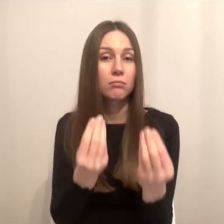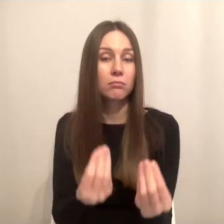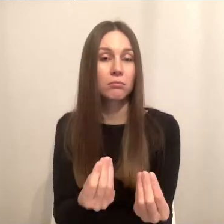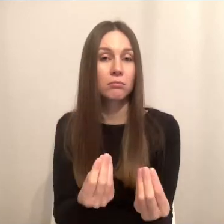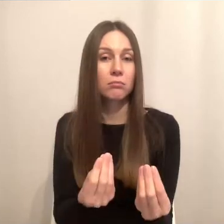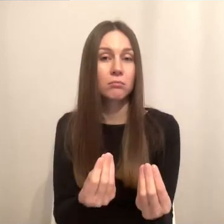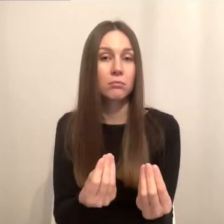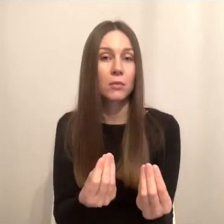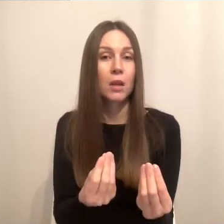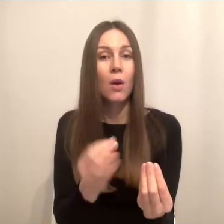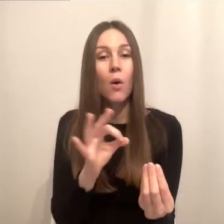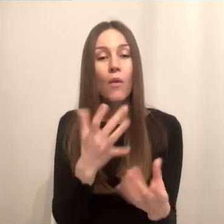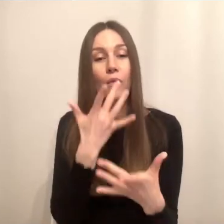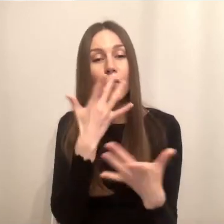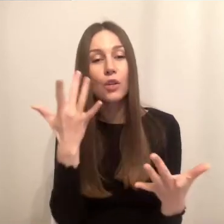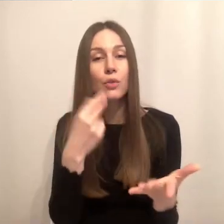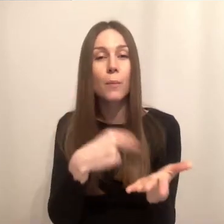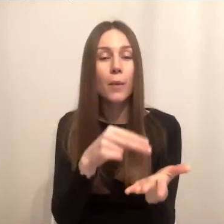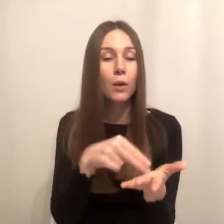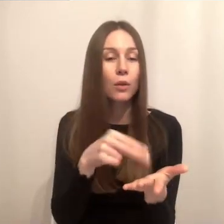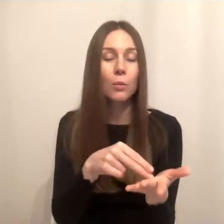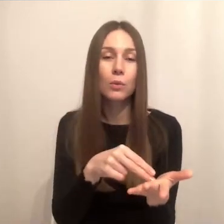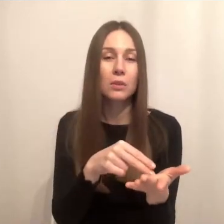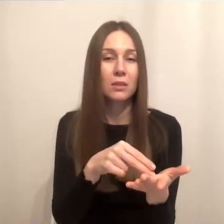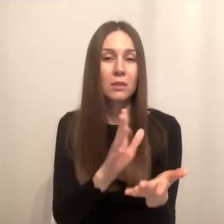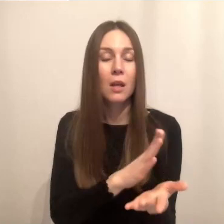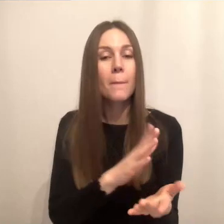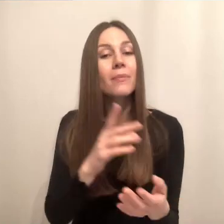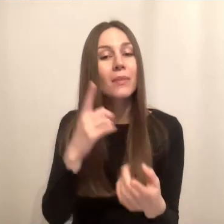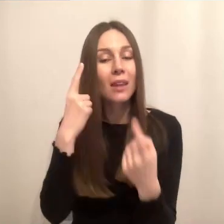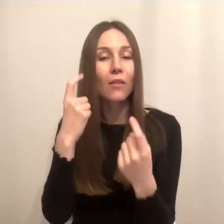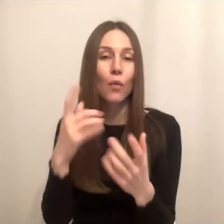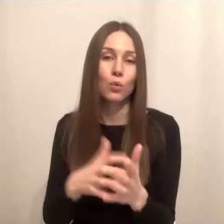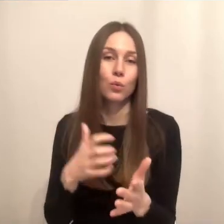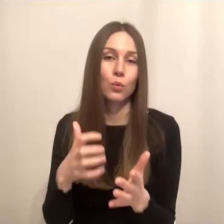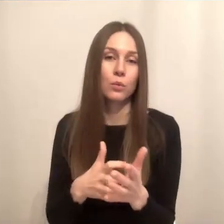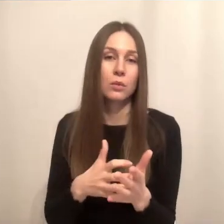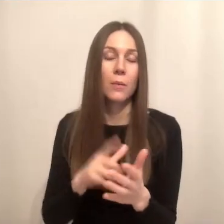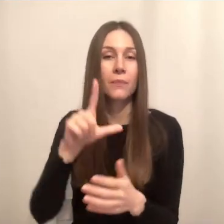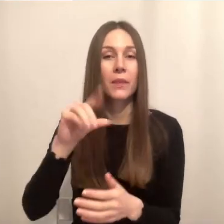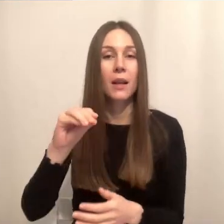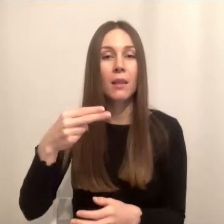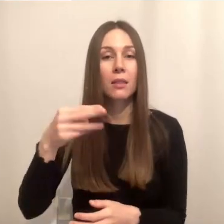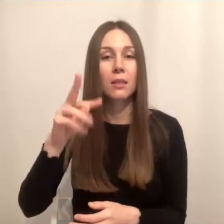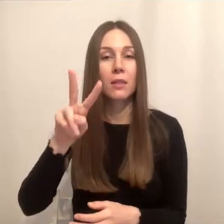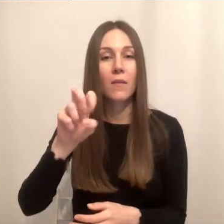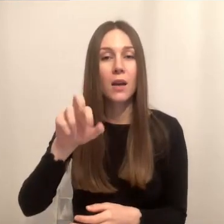kažkokius viešuosius pirkimus ar dar kažką, bet apskritai informacijos trūksta. Lentvario, nežinau, tinklapis kiek laiko neveikia